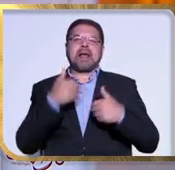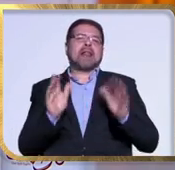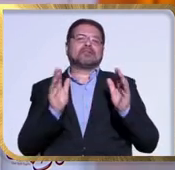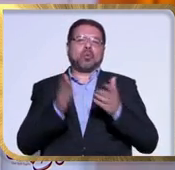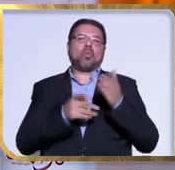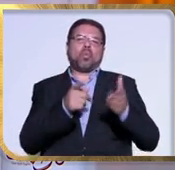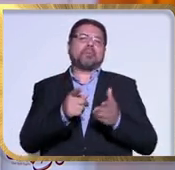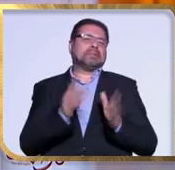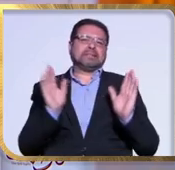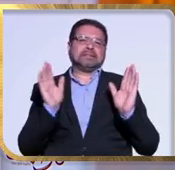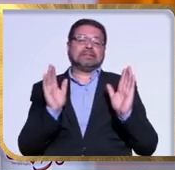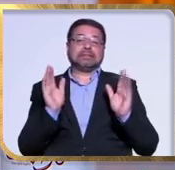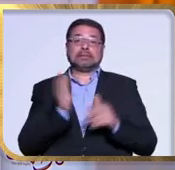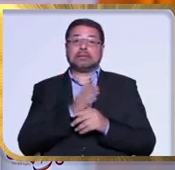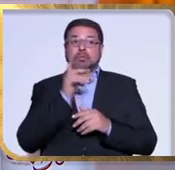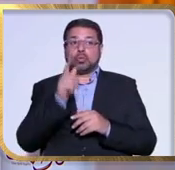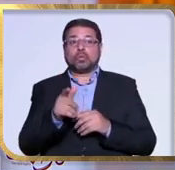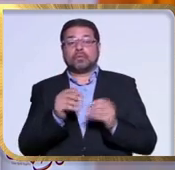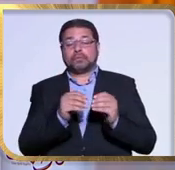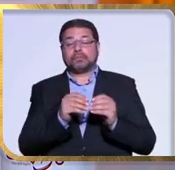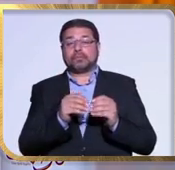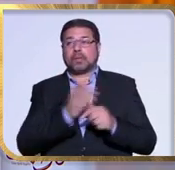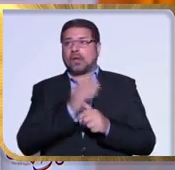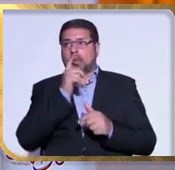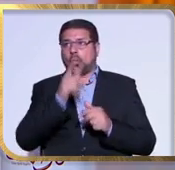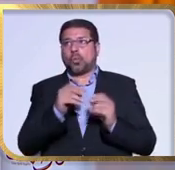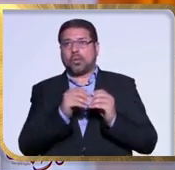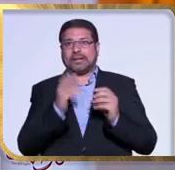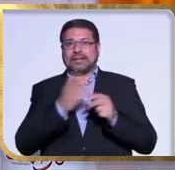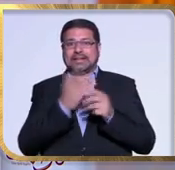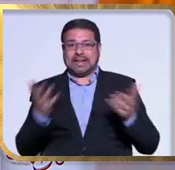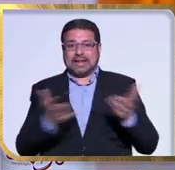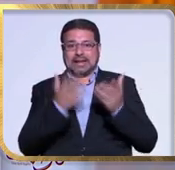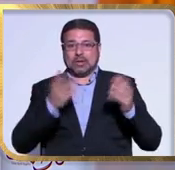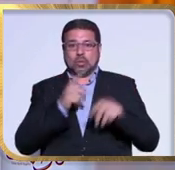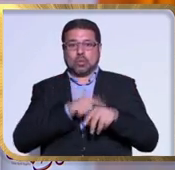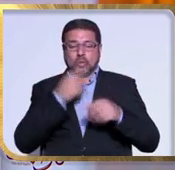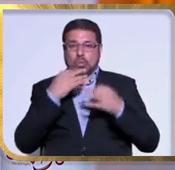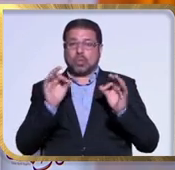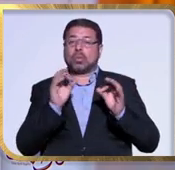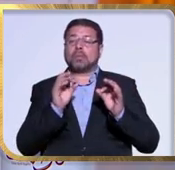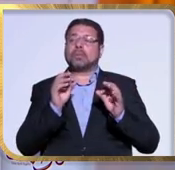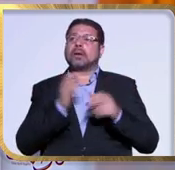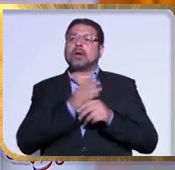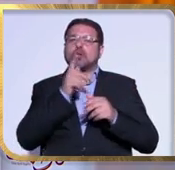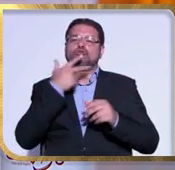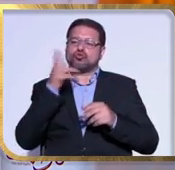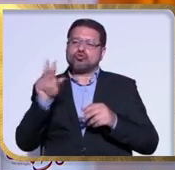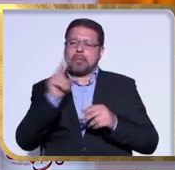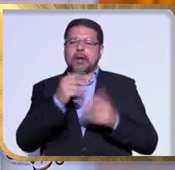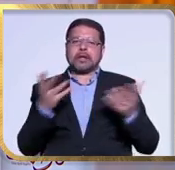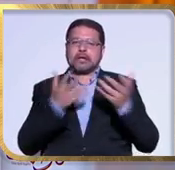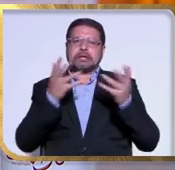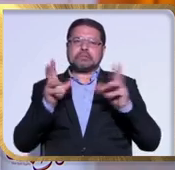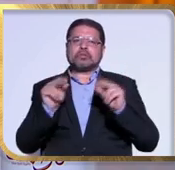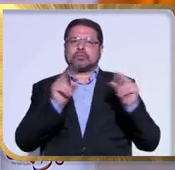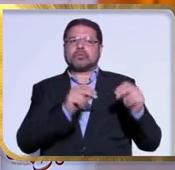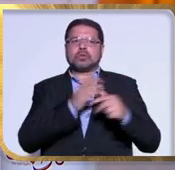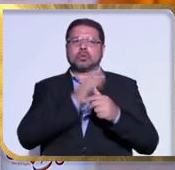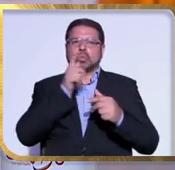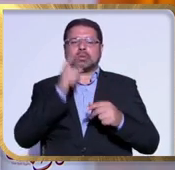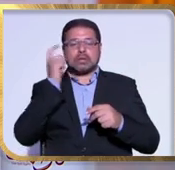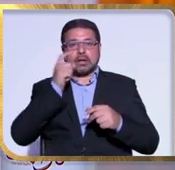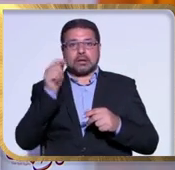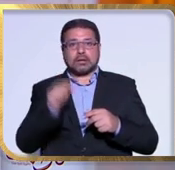الجمعه الا انه طبعا يعني ما نقدرش نقول عيد من كل وجه لكن اشبه بالعيد فمن هنا